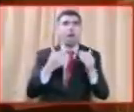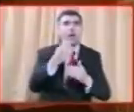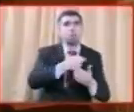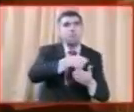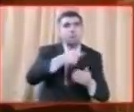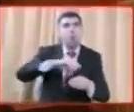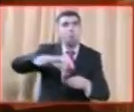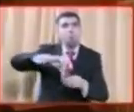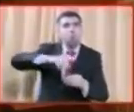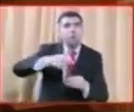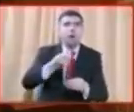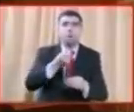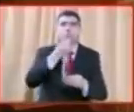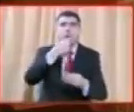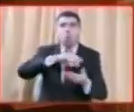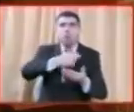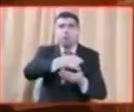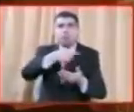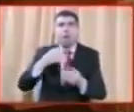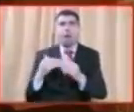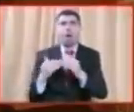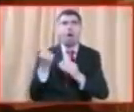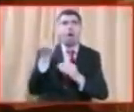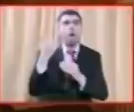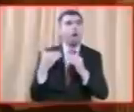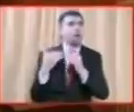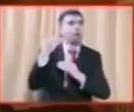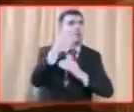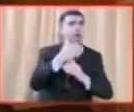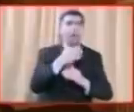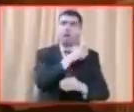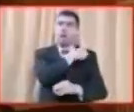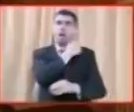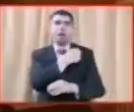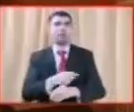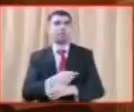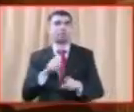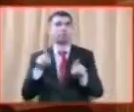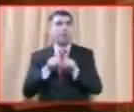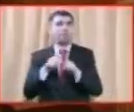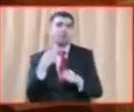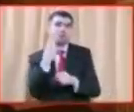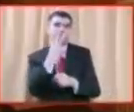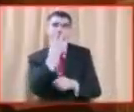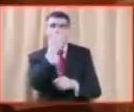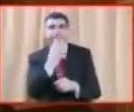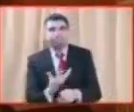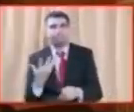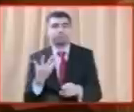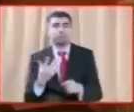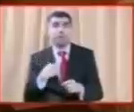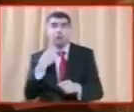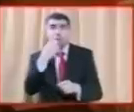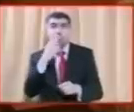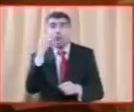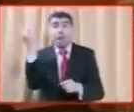السبة، هذيك صبة راه واحد الحاجة عظيمة، راه ميريكان لاحوا في لويزيانا بالهليكوبتر